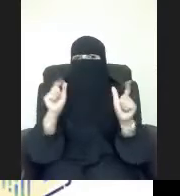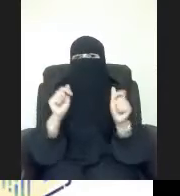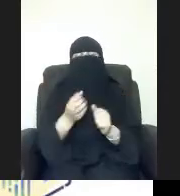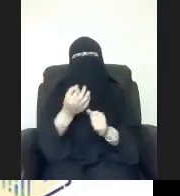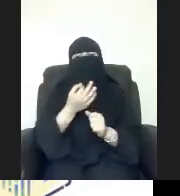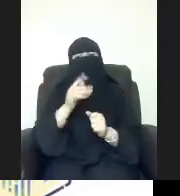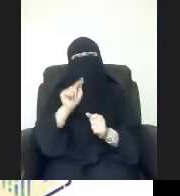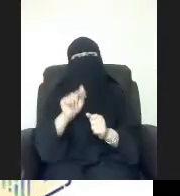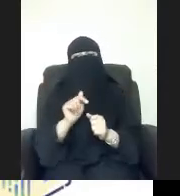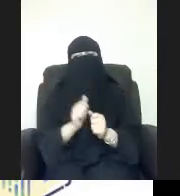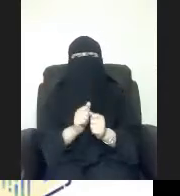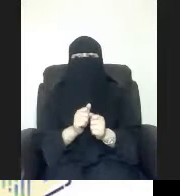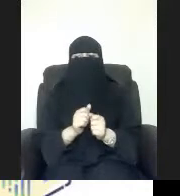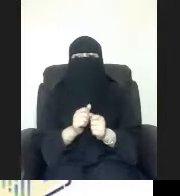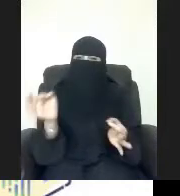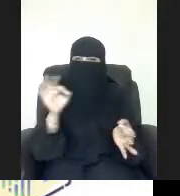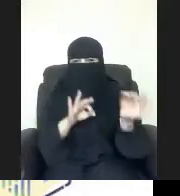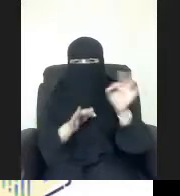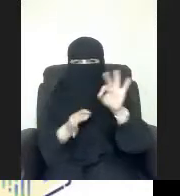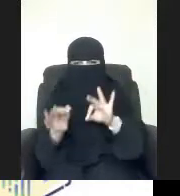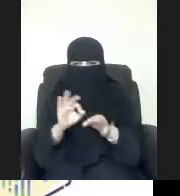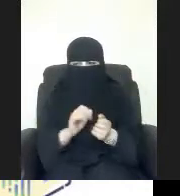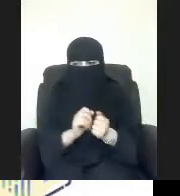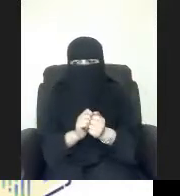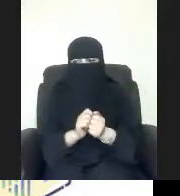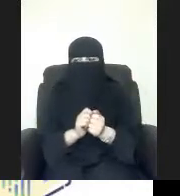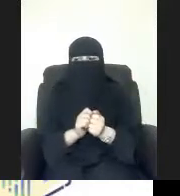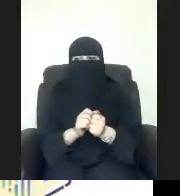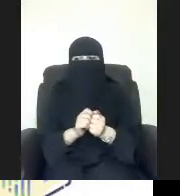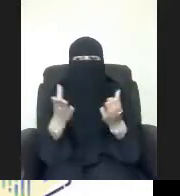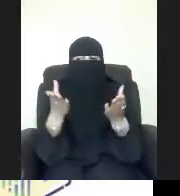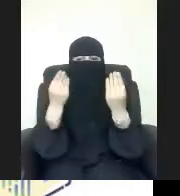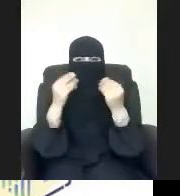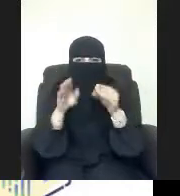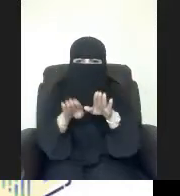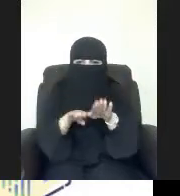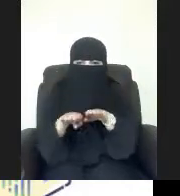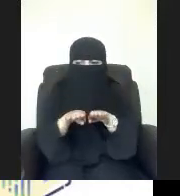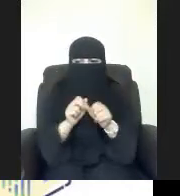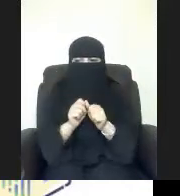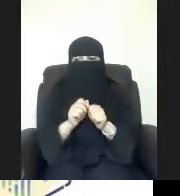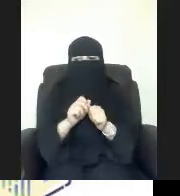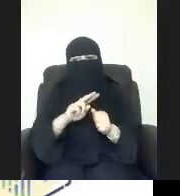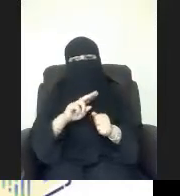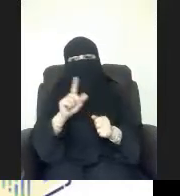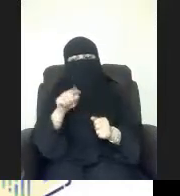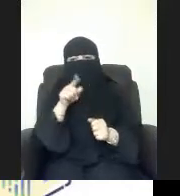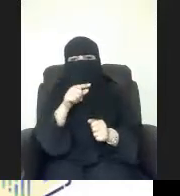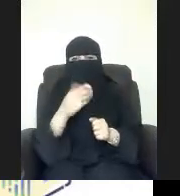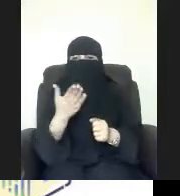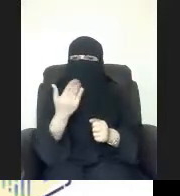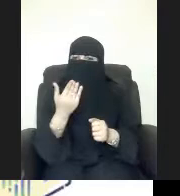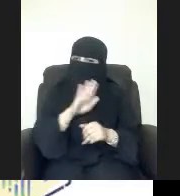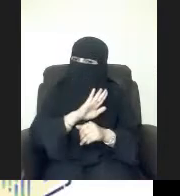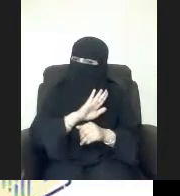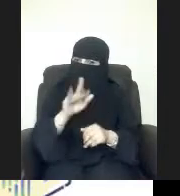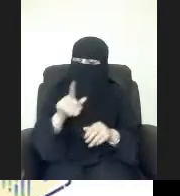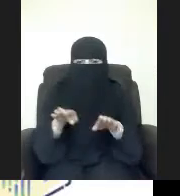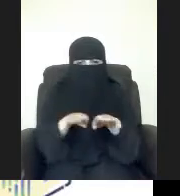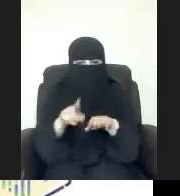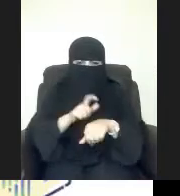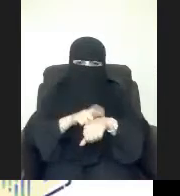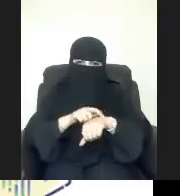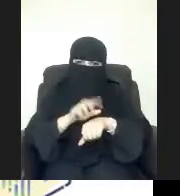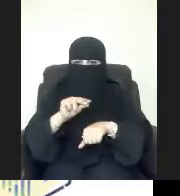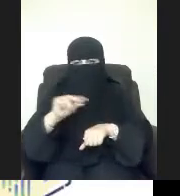مزيج بين التعلم المتزامن وغير المتزامن، أيضا مزيج بين التيسير الذاتي للتعلم والتيسير الجماعي.